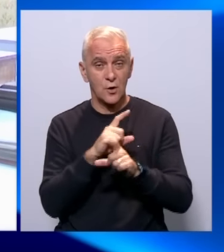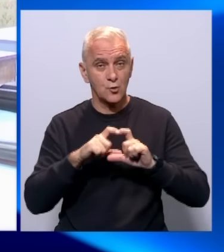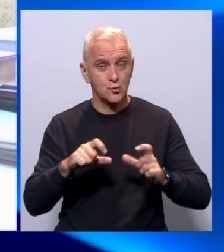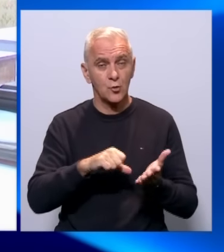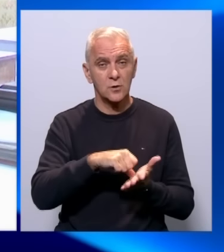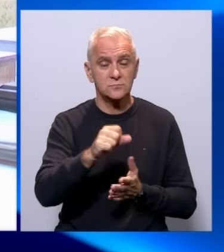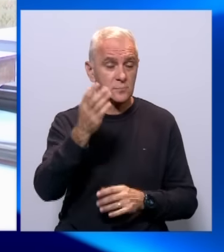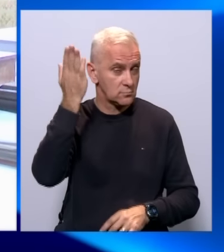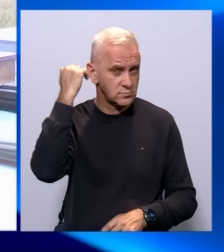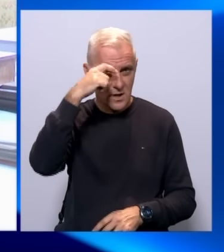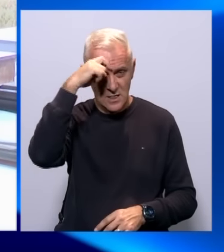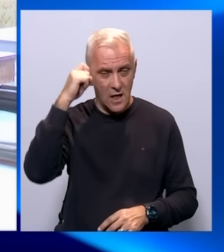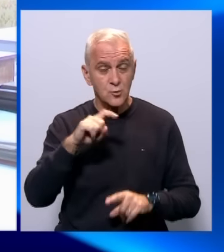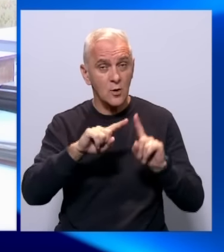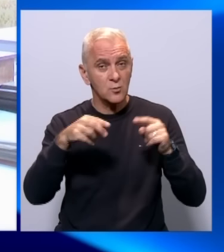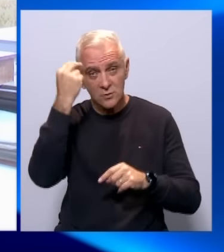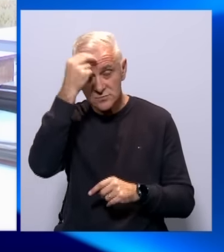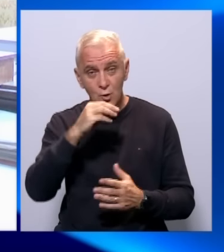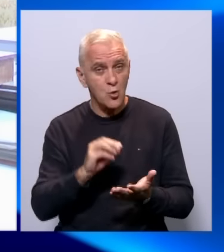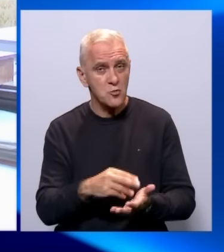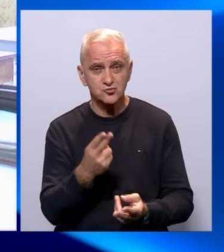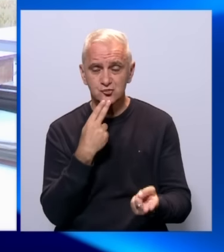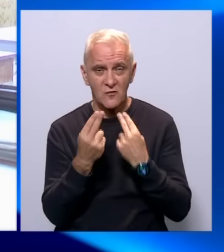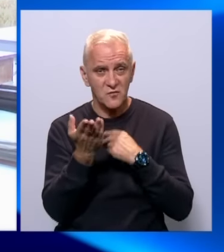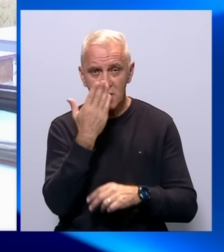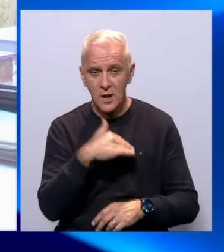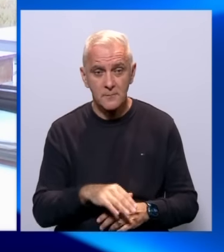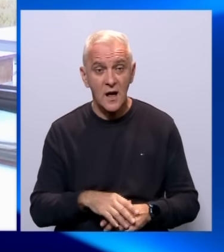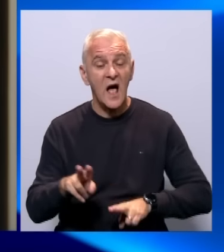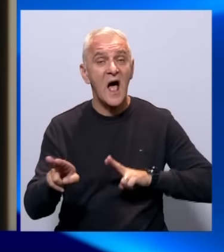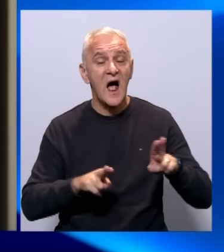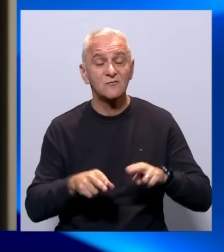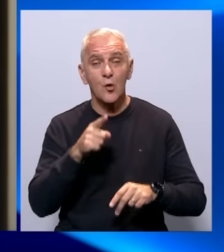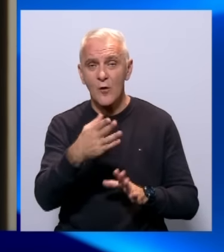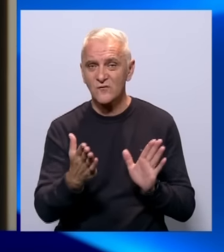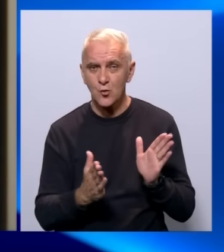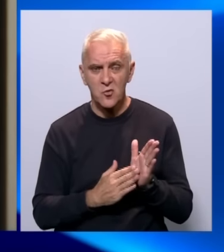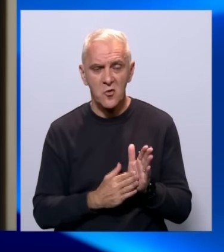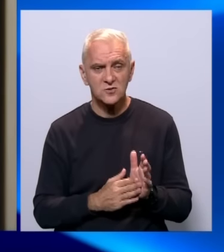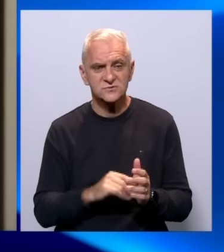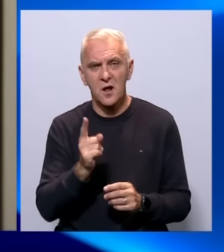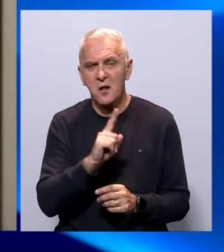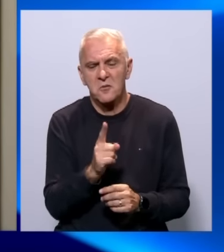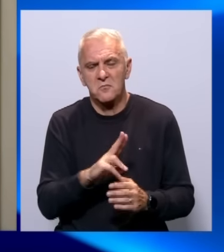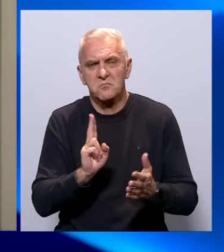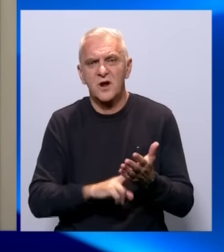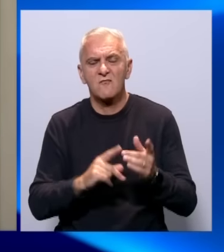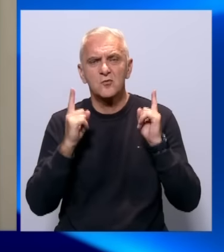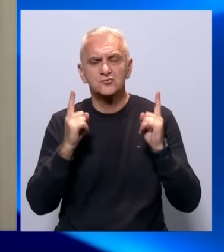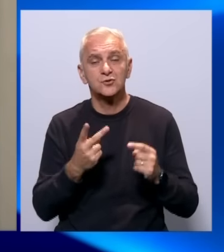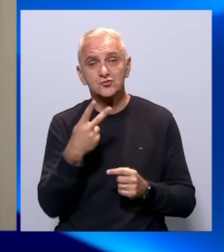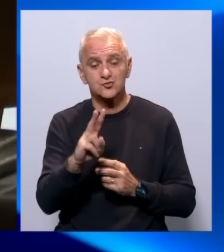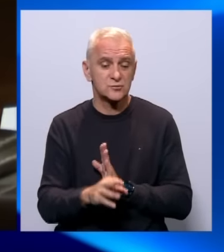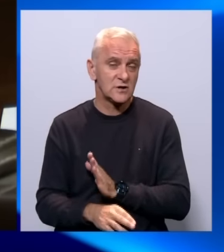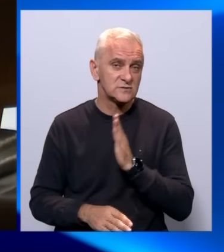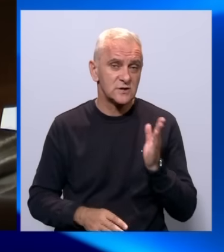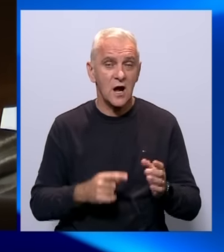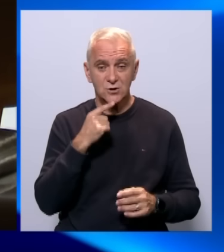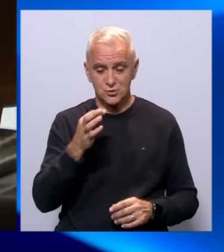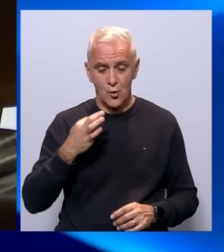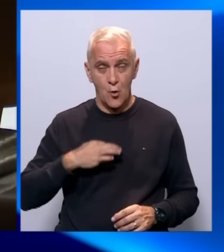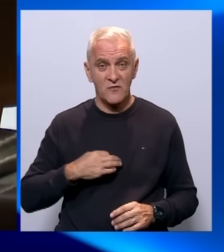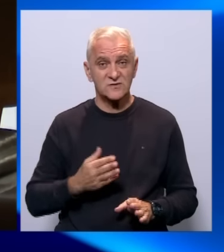isplatio ljetos, u Republici Srpskoj još dogovora nema. Za advokata je ovo dokaz da im nije stalo do pravosuđa. S druge strane, ističu oni svoje obaveze